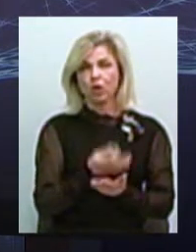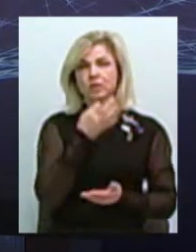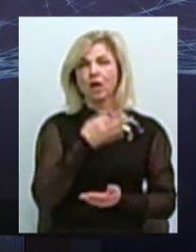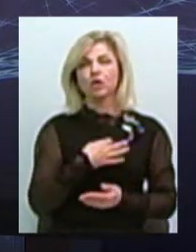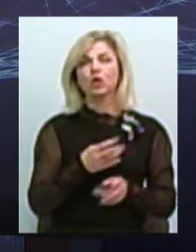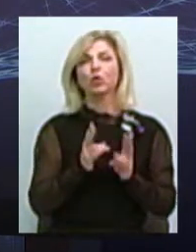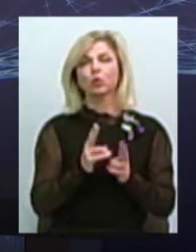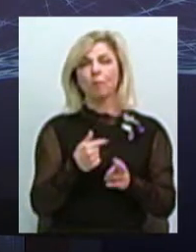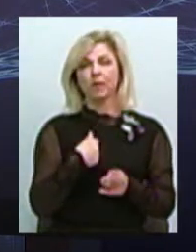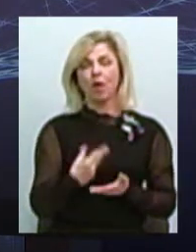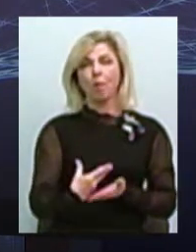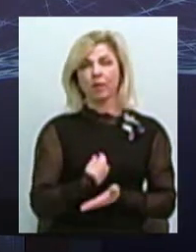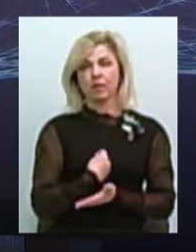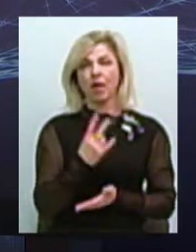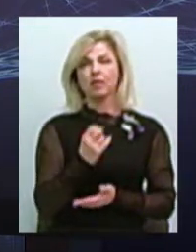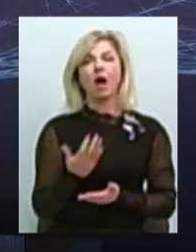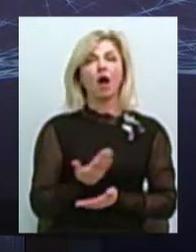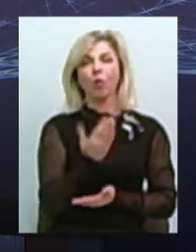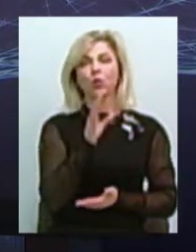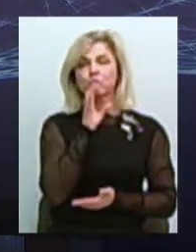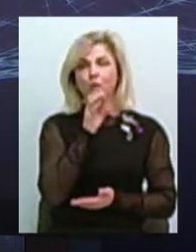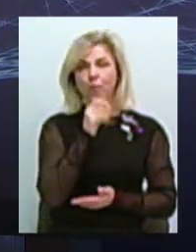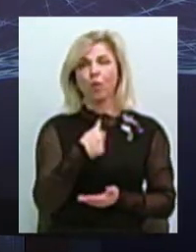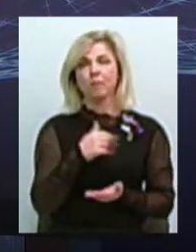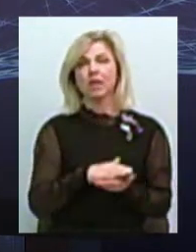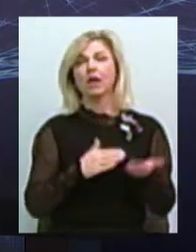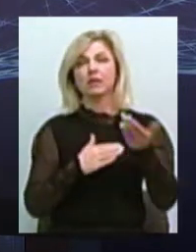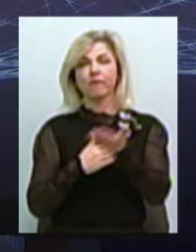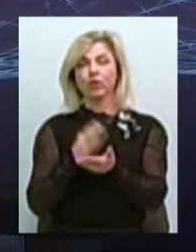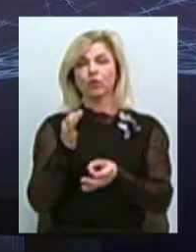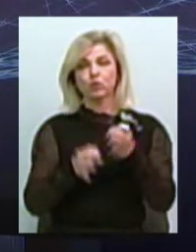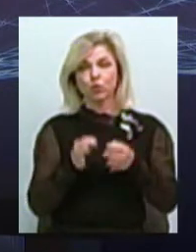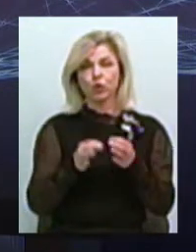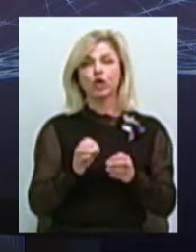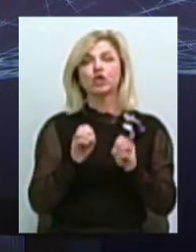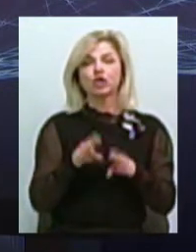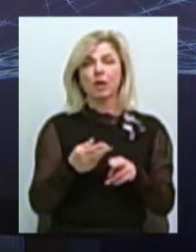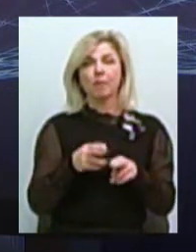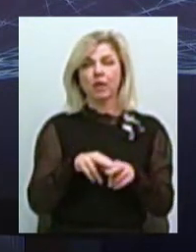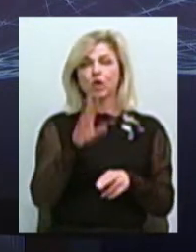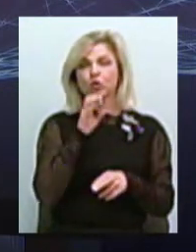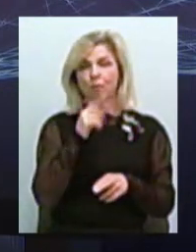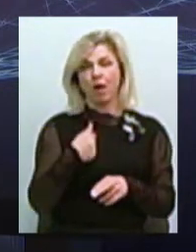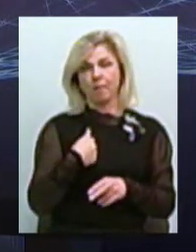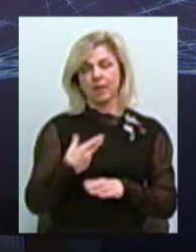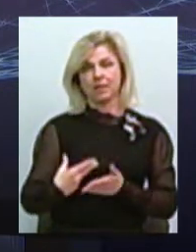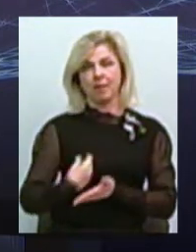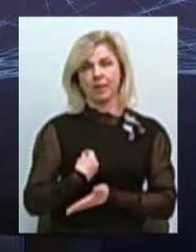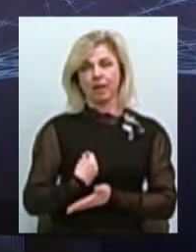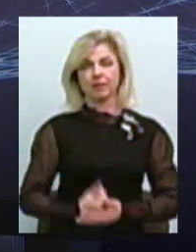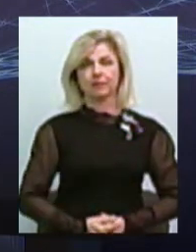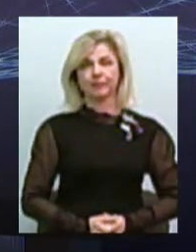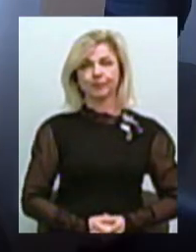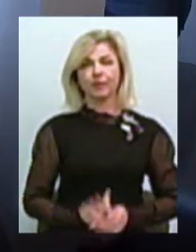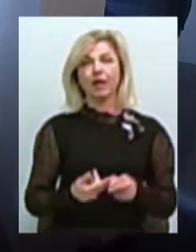мне оплатит, на какую собаку мне подать в суд и чем эта собака мне заплатит? Я думаю, що